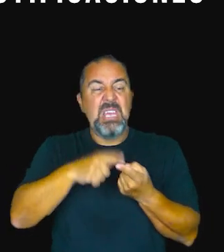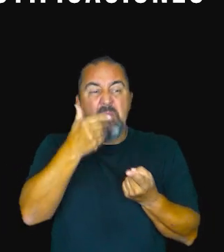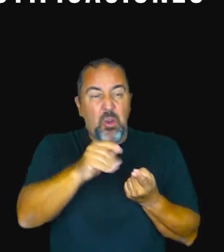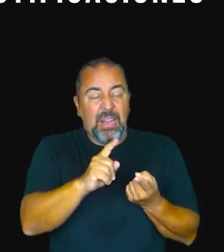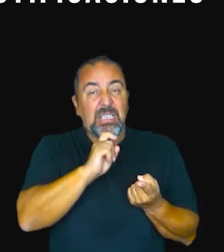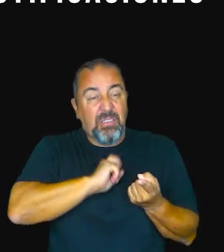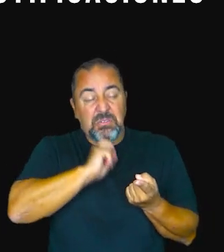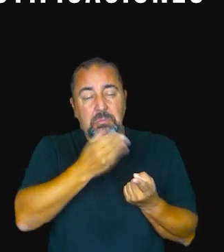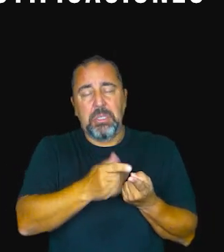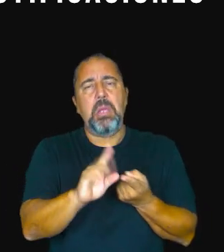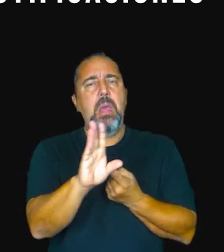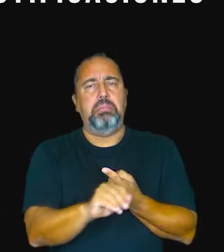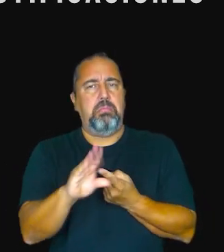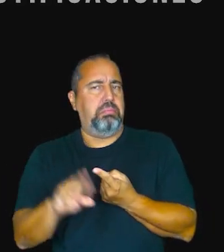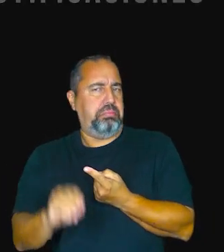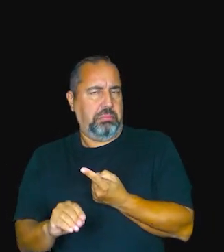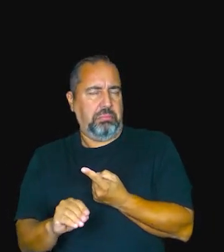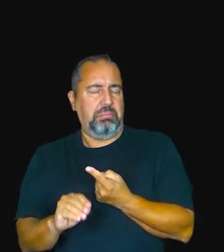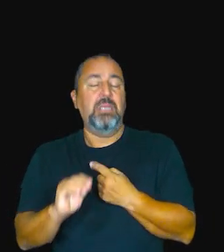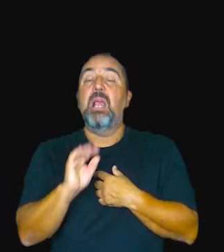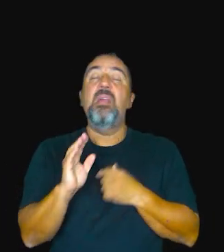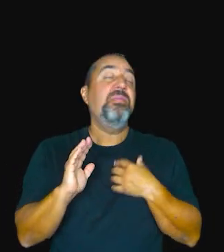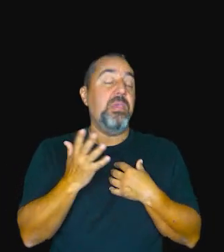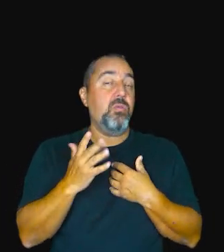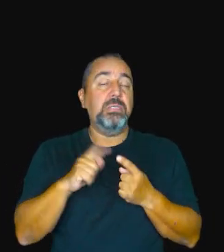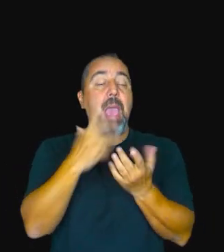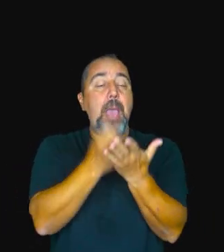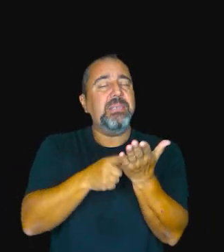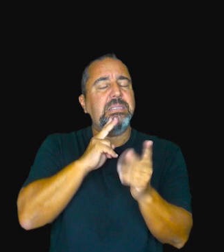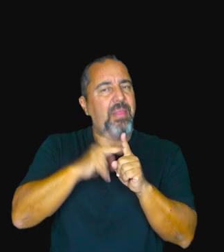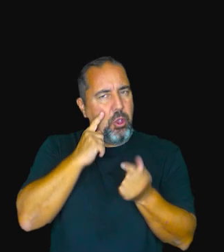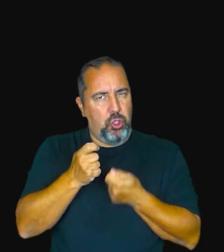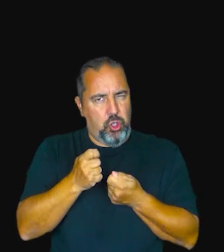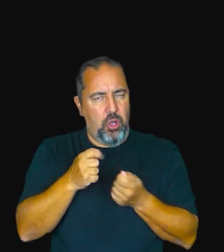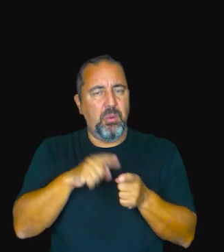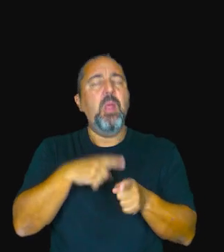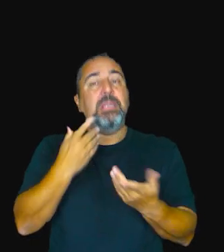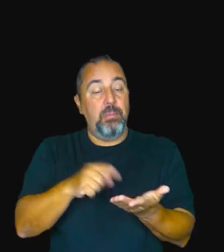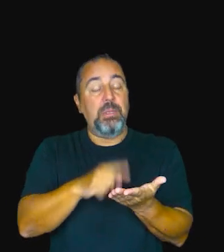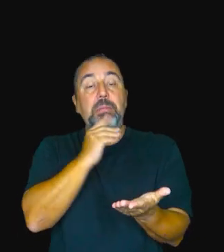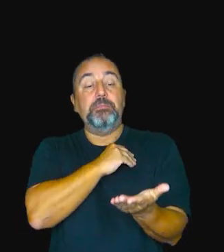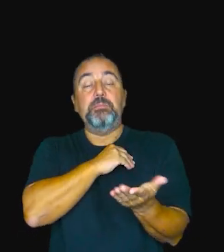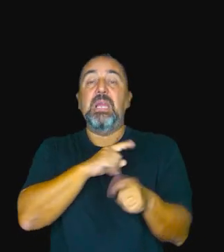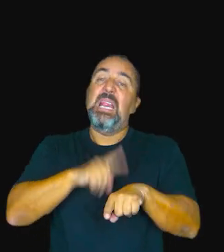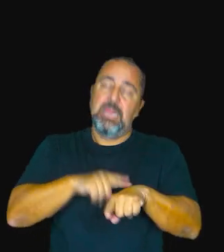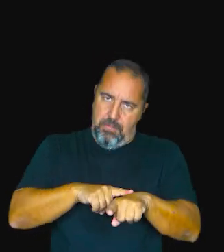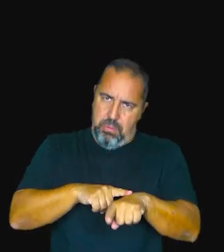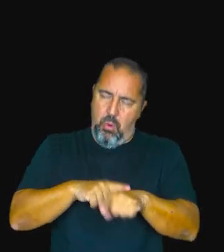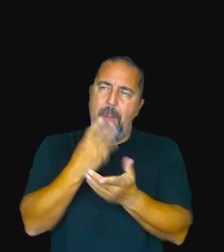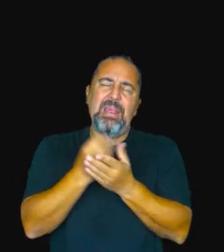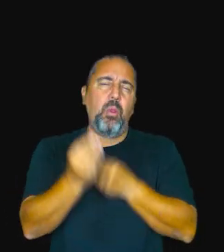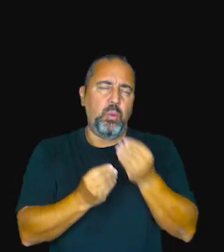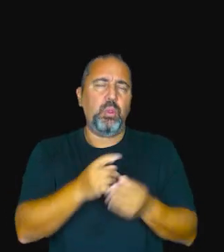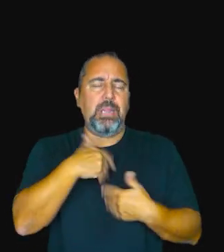itzazu. 5. Kontrol app-ak erabili itzazu. Denbora eta aplikazioen erabilera zaintzen dute.